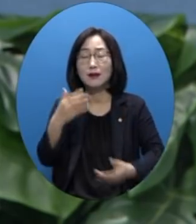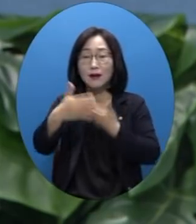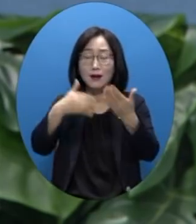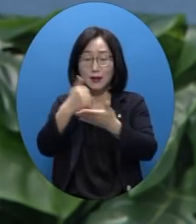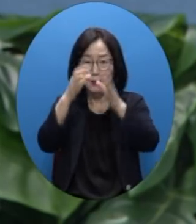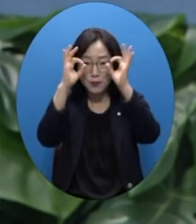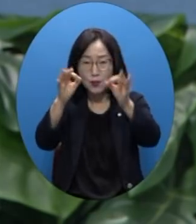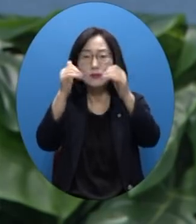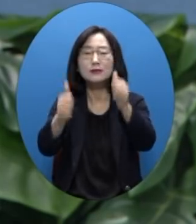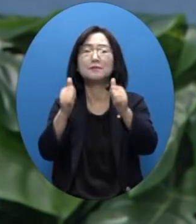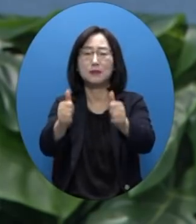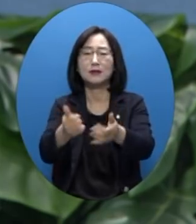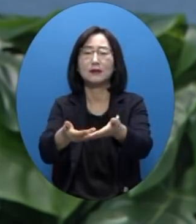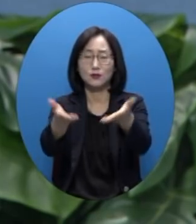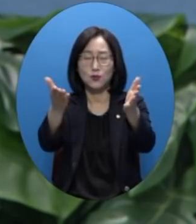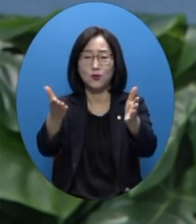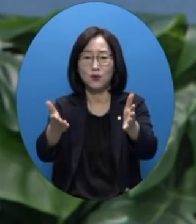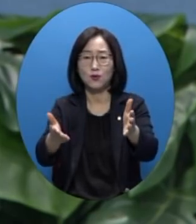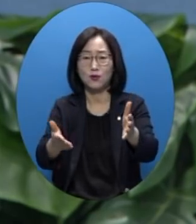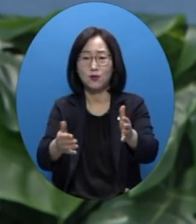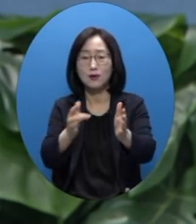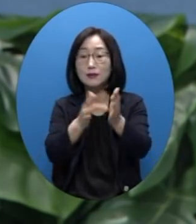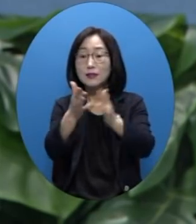그들을 심판하셔서 주전